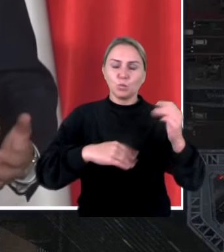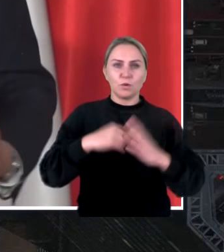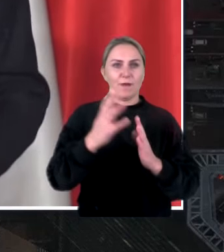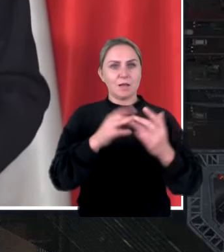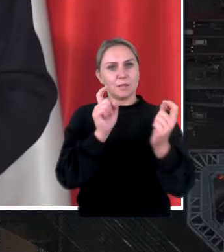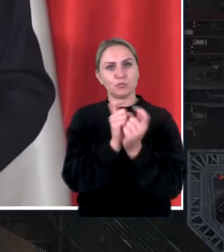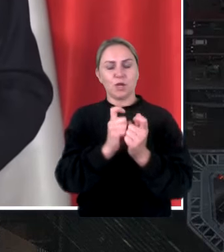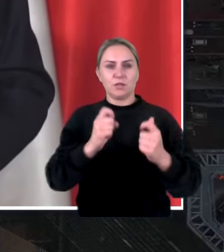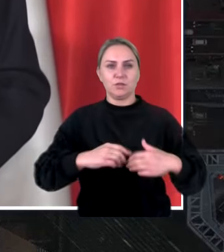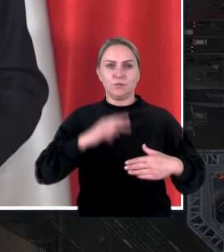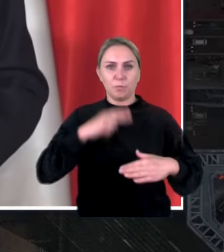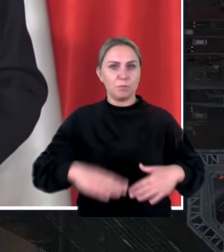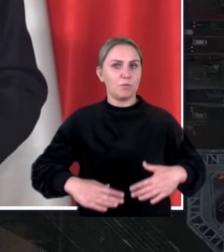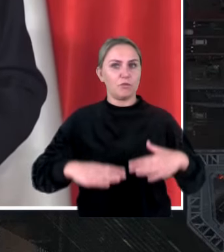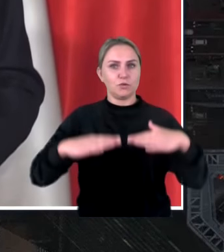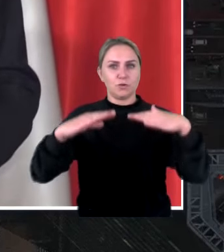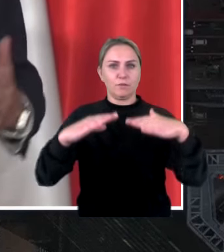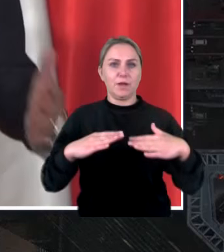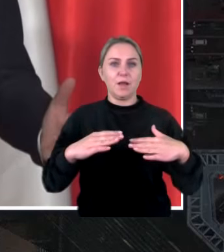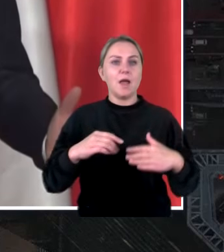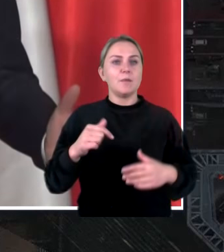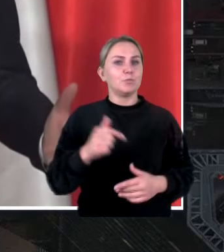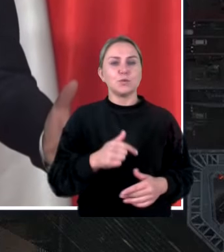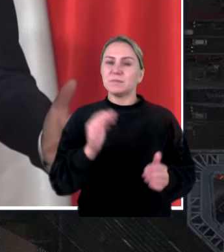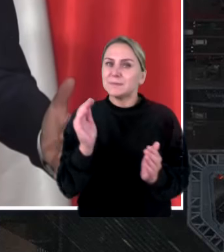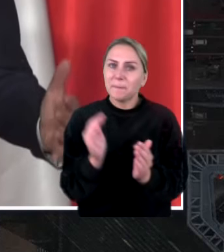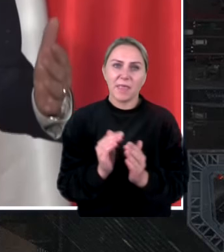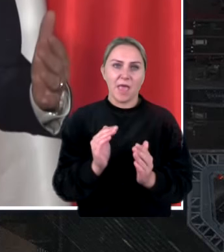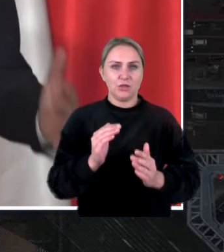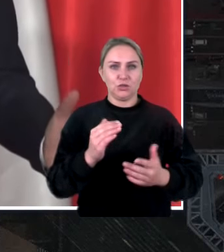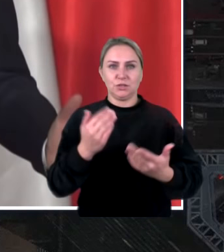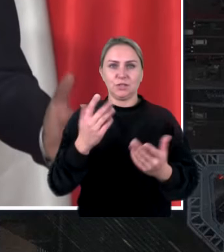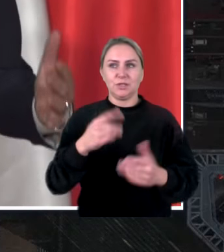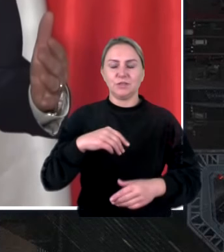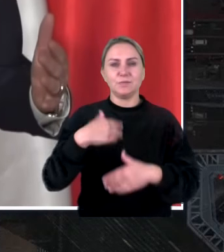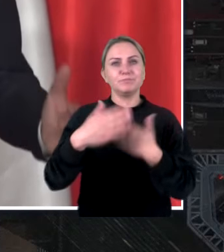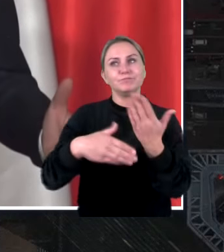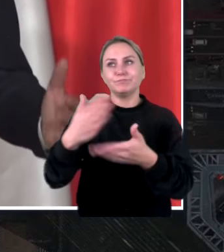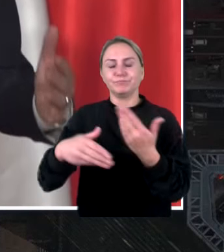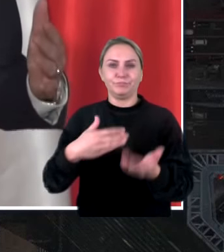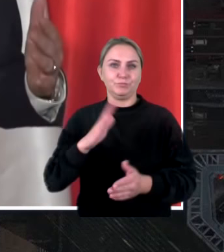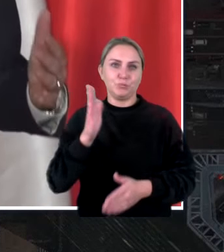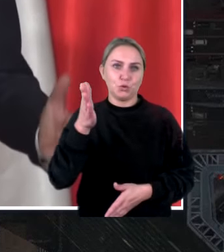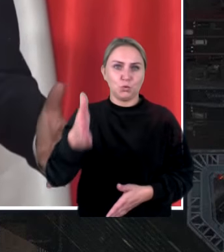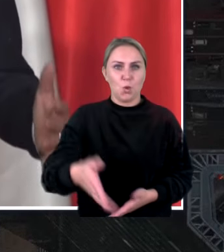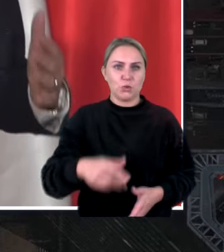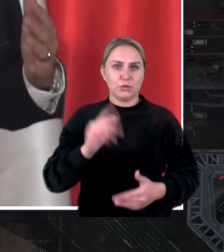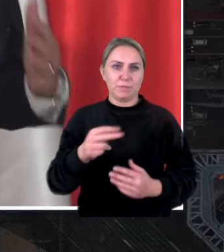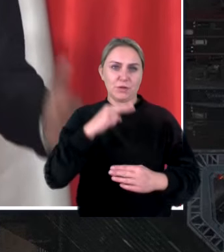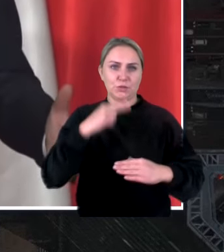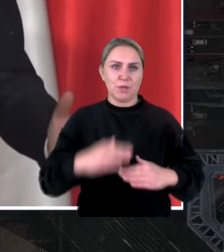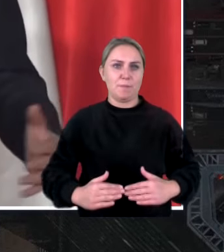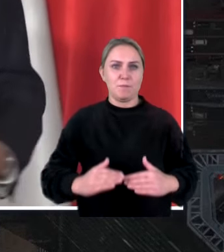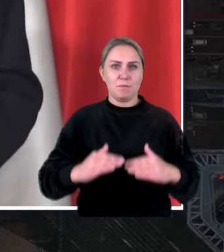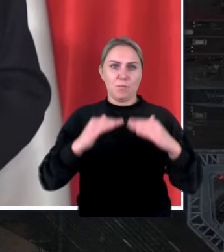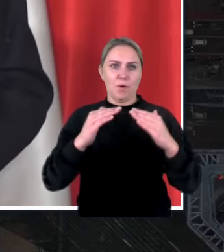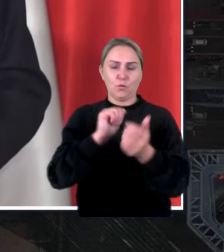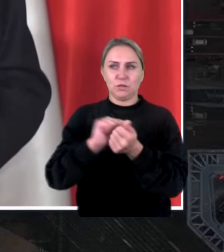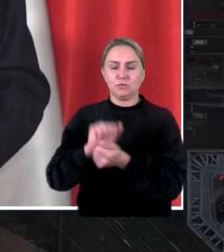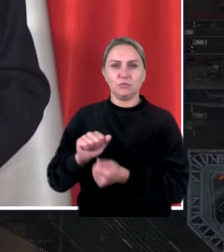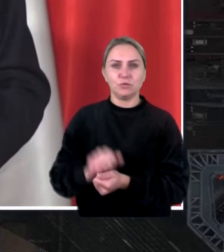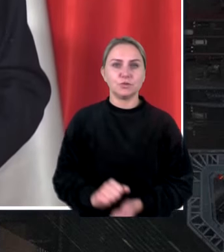żebyśmy zniwelowali skutki przyszłych powodzi, których nie możemy wykluczyć. To, co potrzebujemy obecnie, to jest